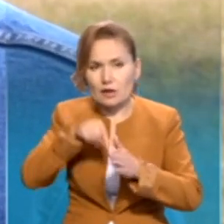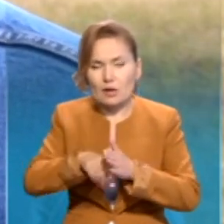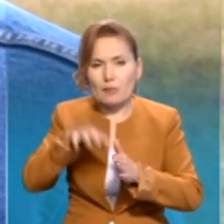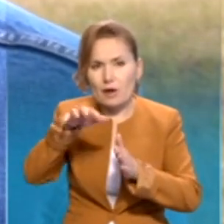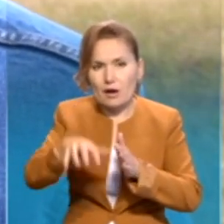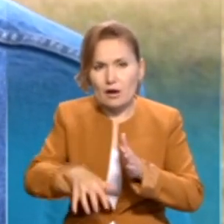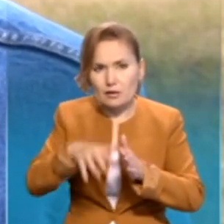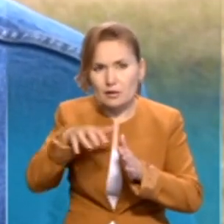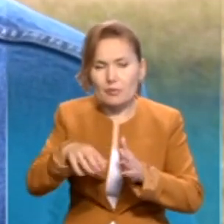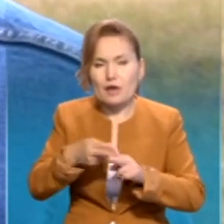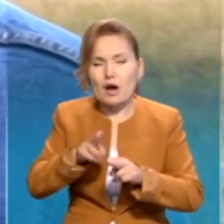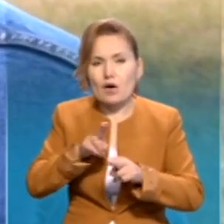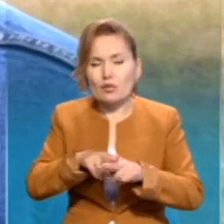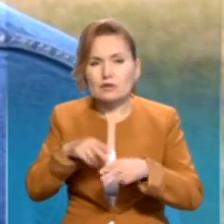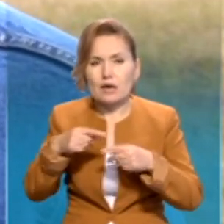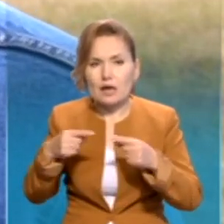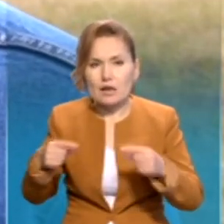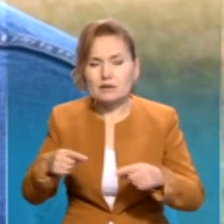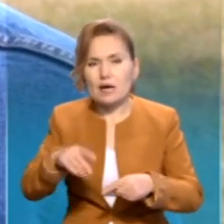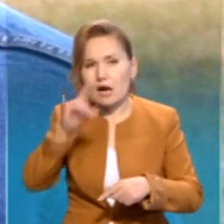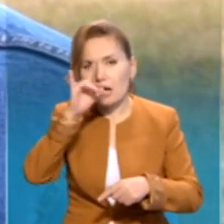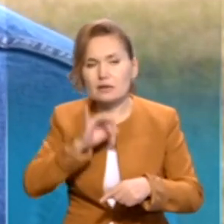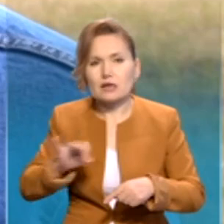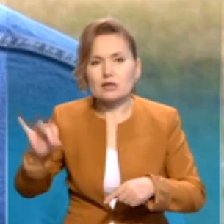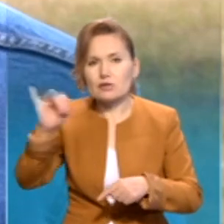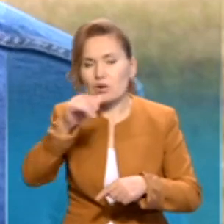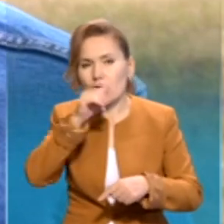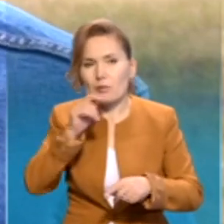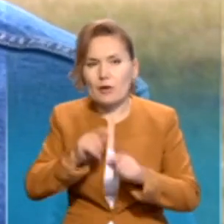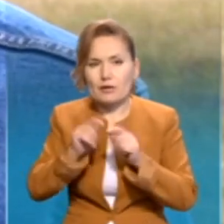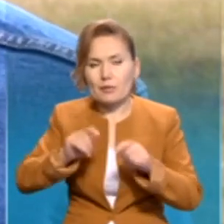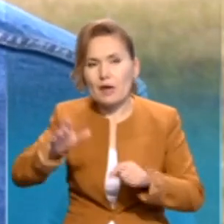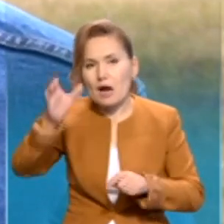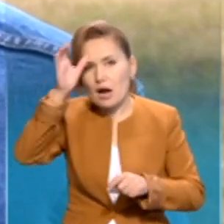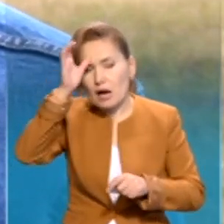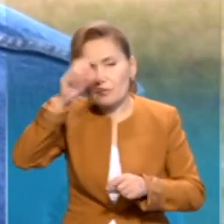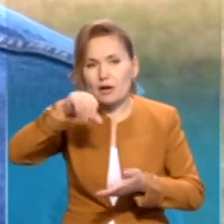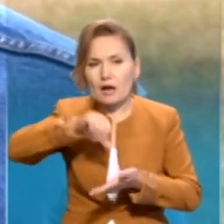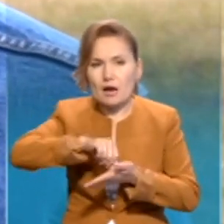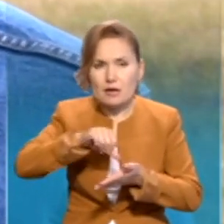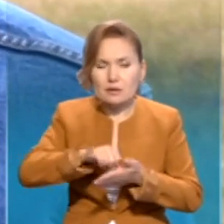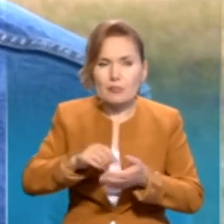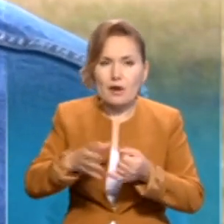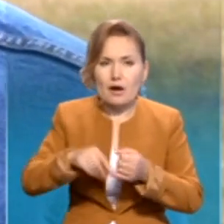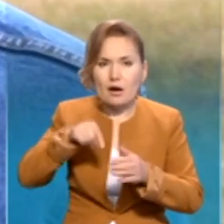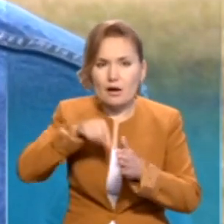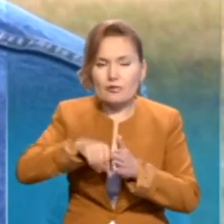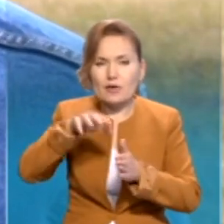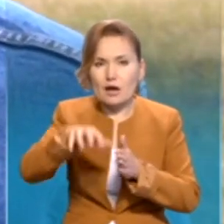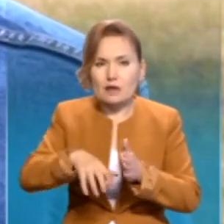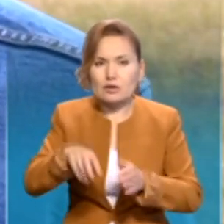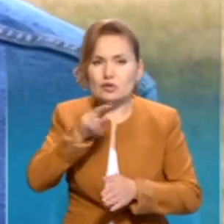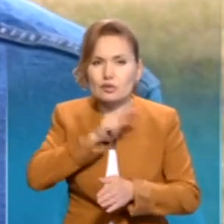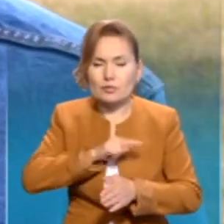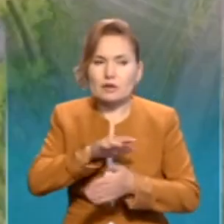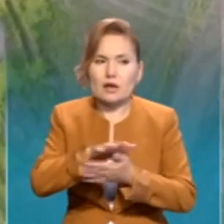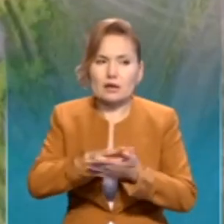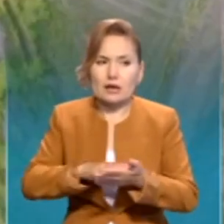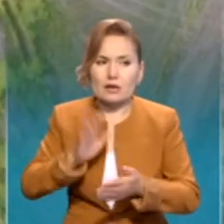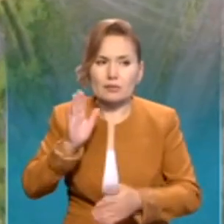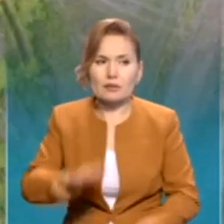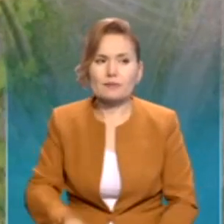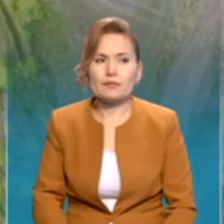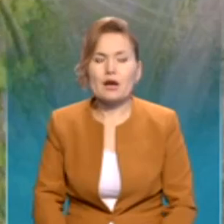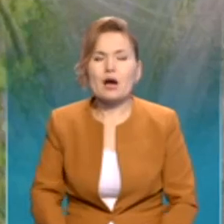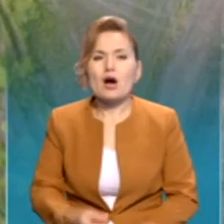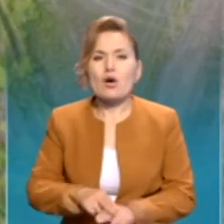дегеніміз, яғни бұл жерге белгілі бір ғалымдар қатысады, зерттеушілер қатысады, қазба жұмыстары осы Сароба кешенінде атқарылады.